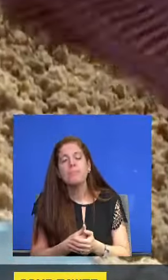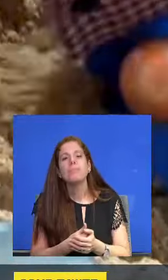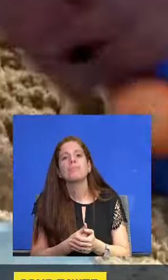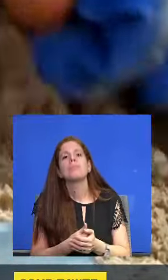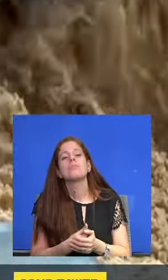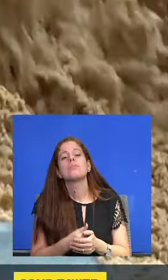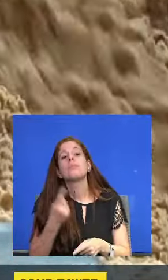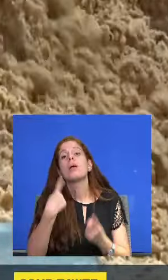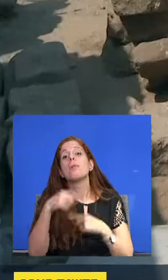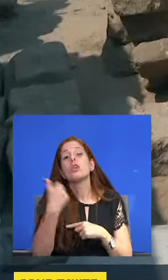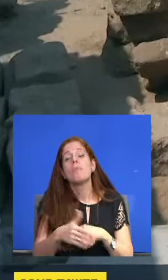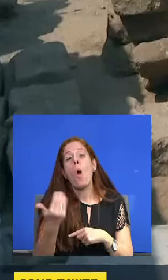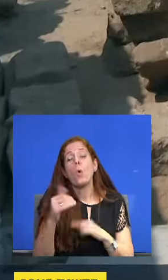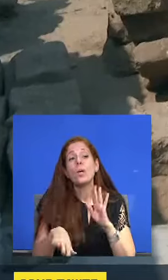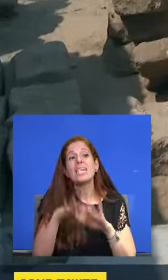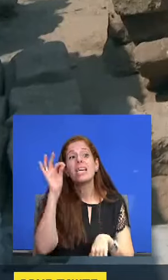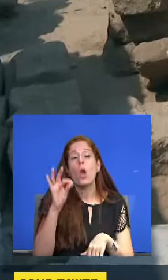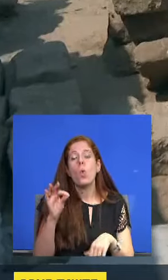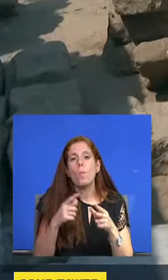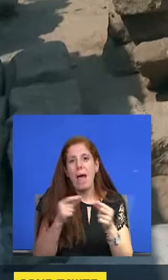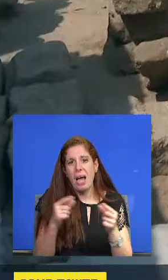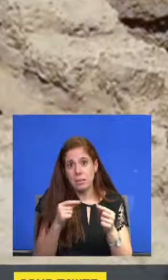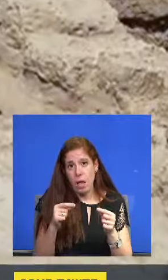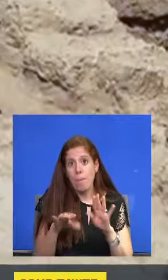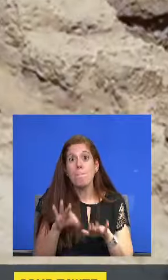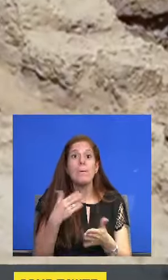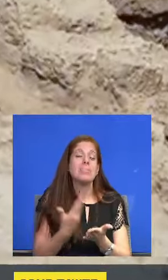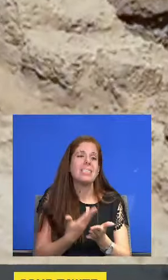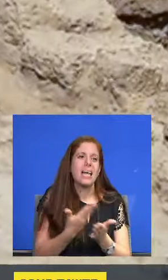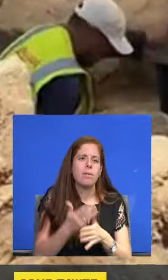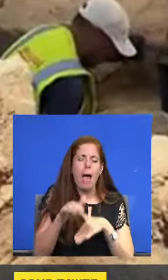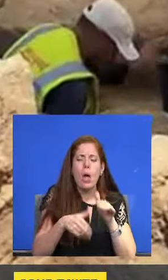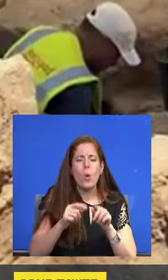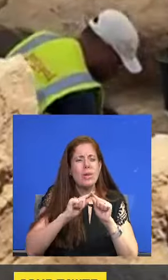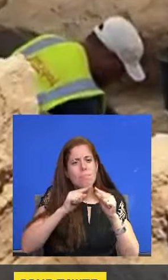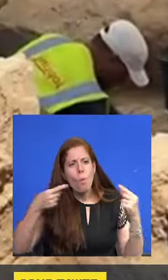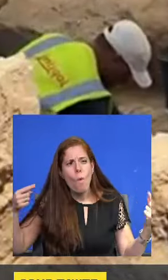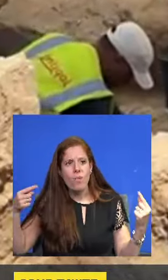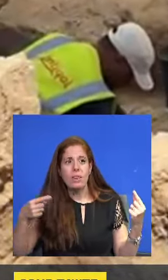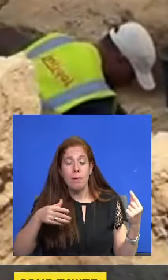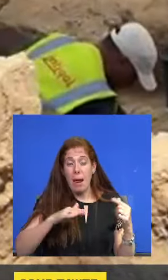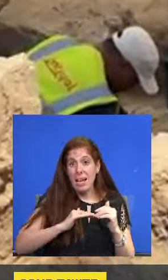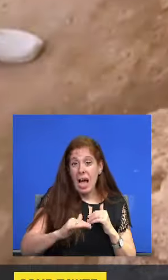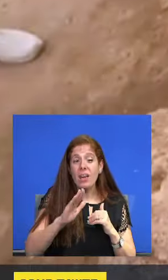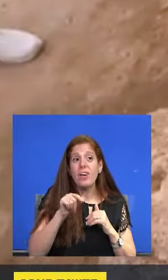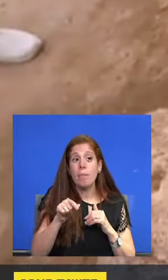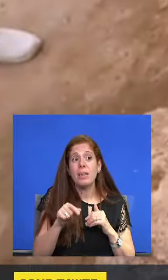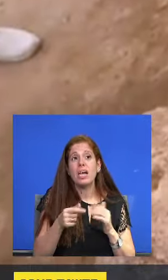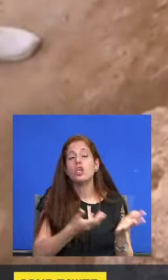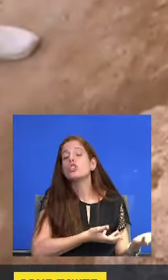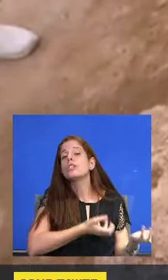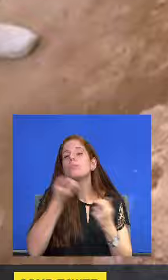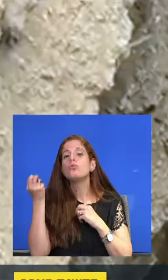בשנים האחרונות התגלו ברצועת עזה ממצאים ארכיאולוגיים מגוונים על הקרקע וגם כאלה שנמשו